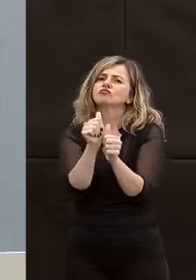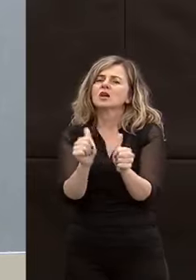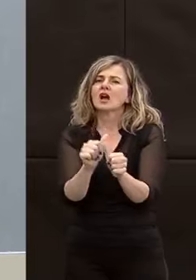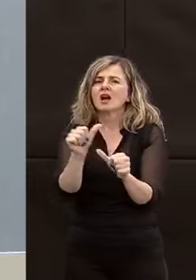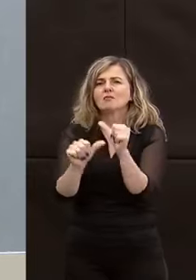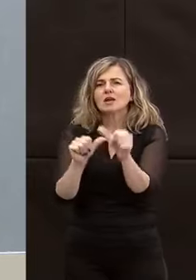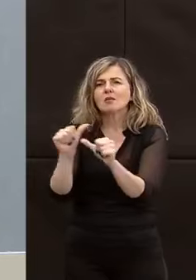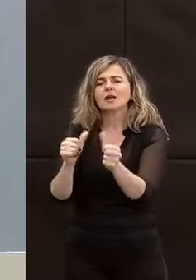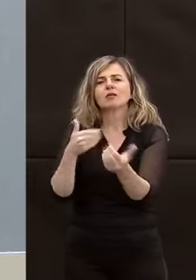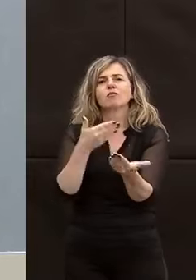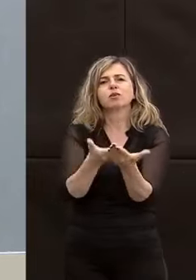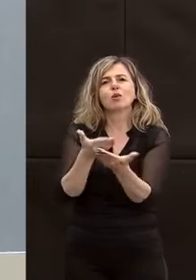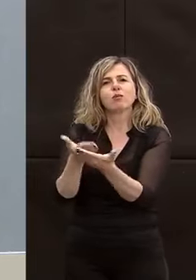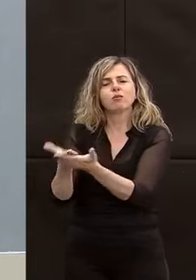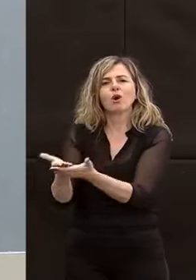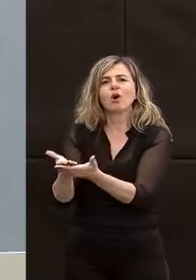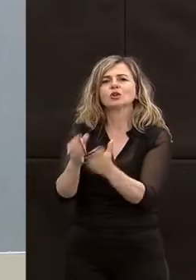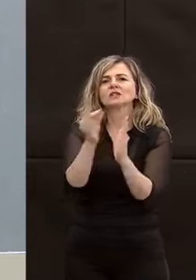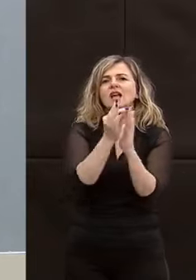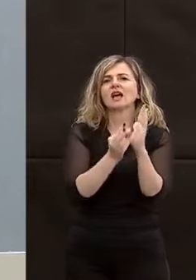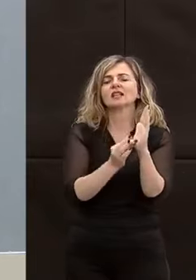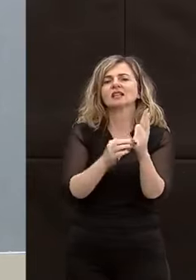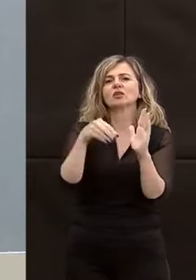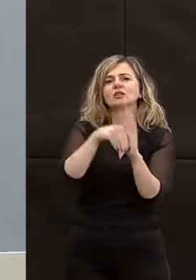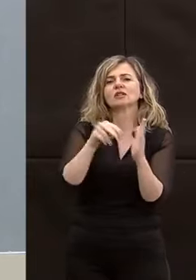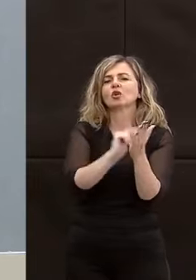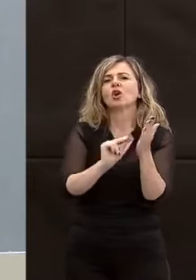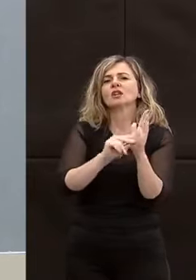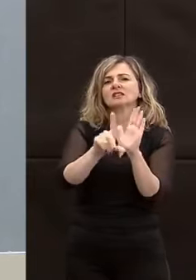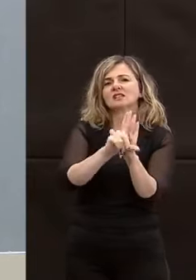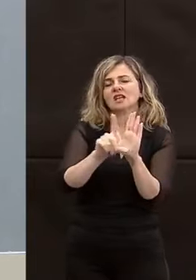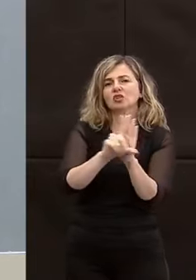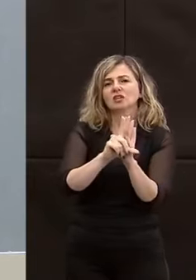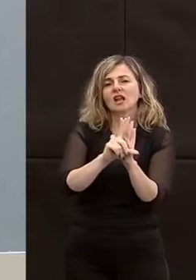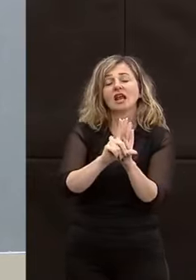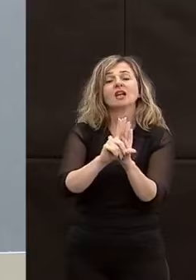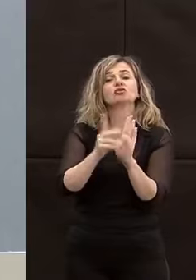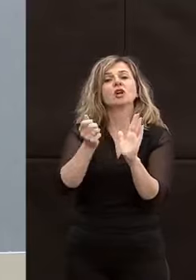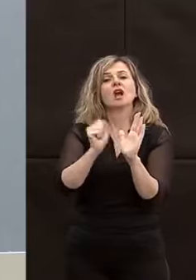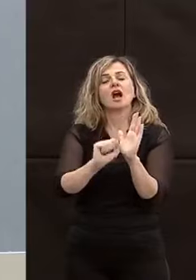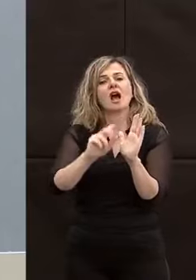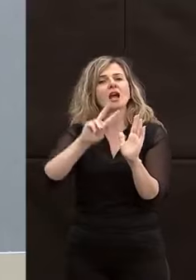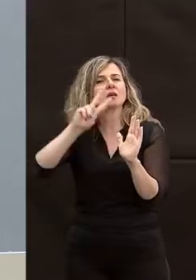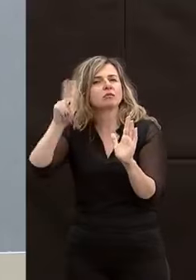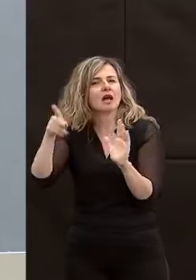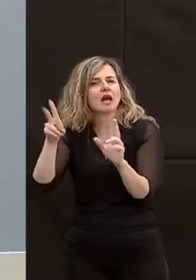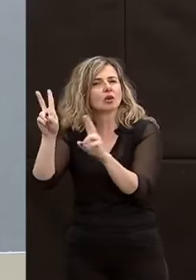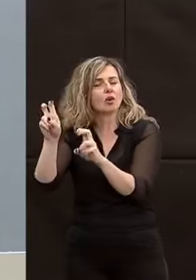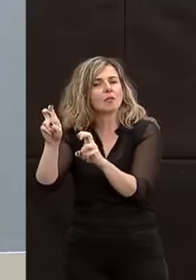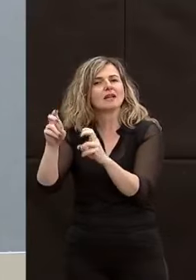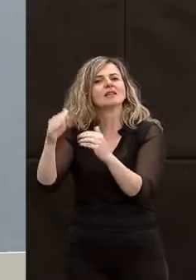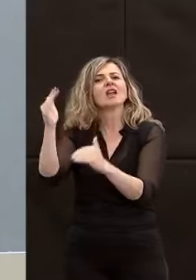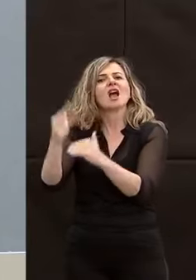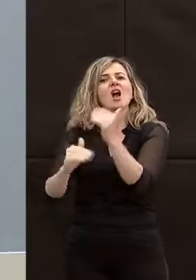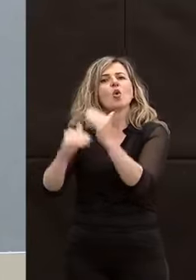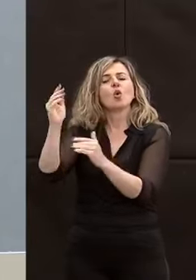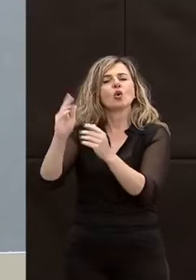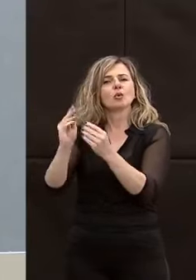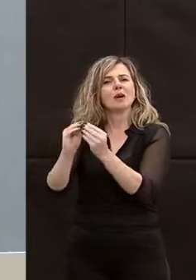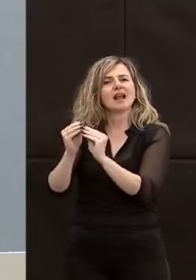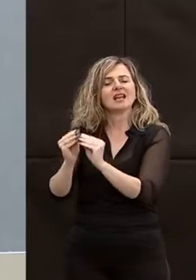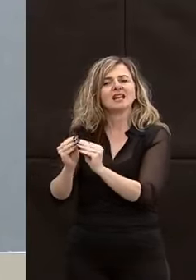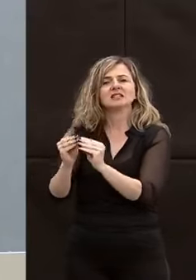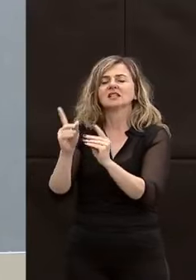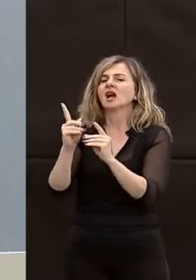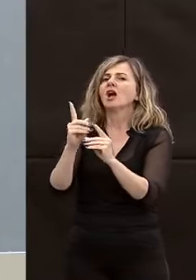proposte gli articoli del ddl anche per quanto riguarda la materia urbanistica cercando di assecondare